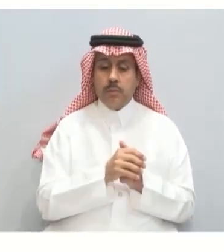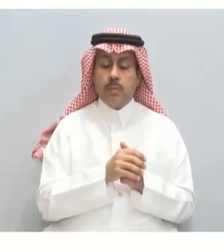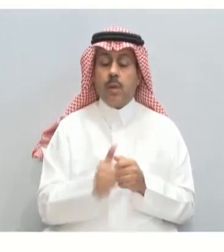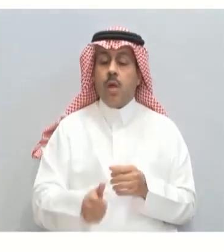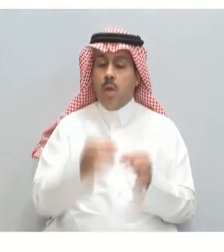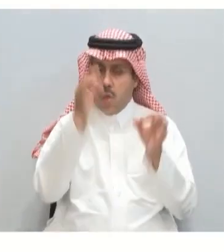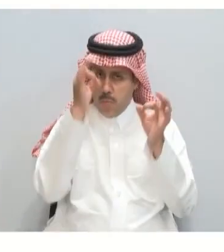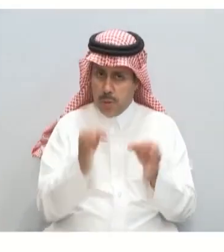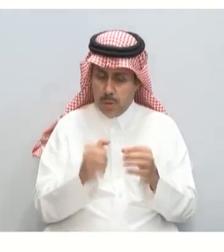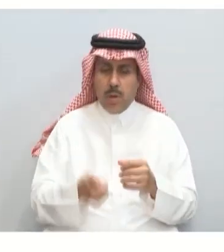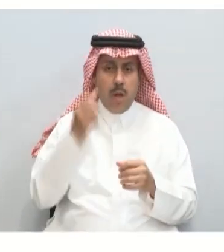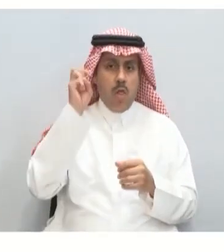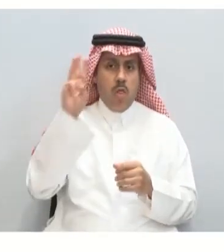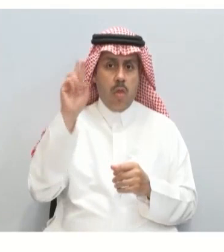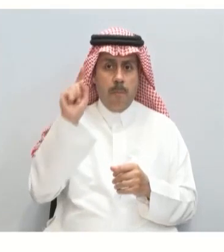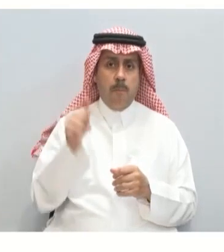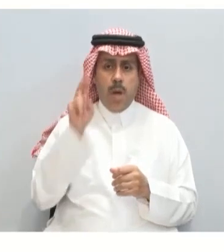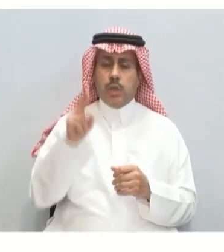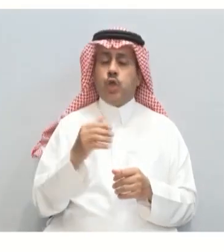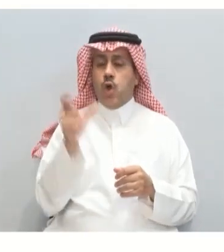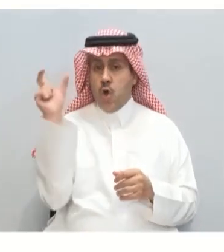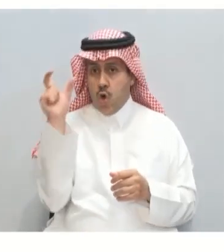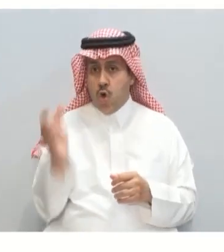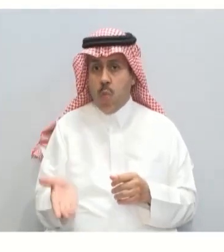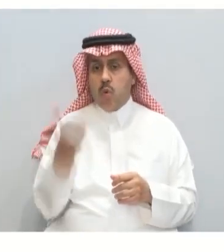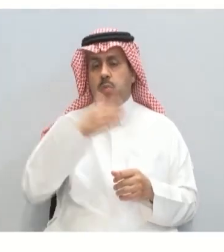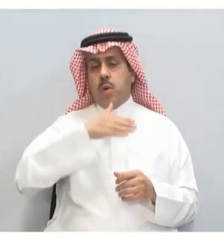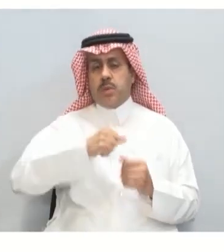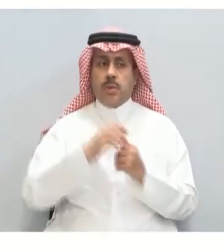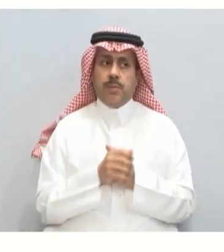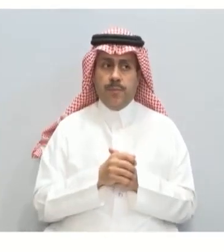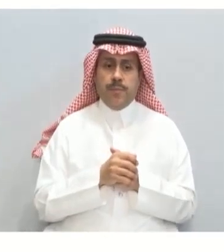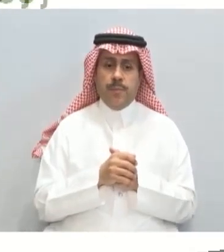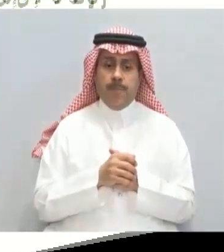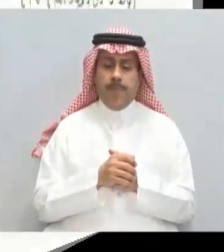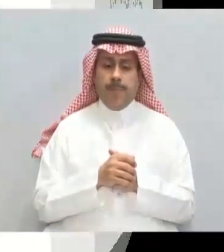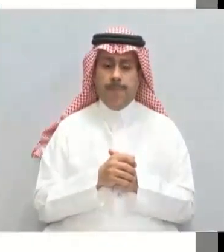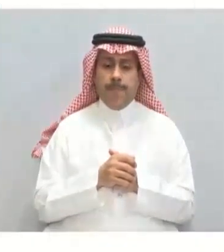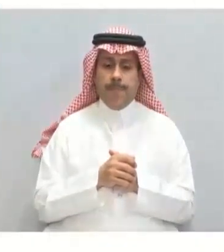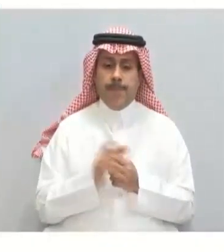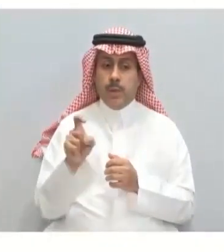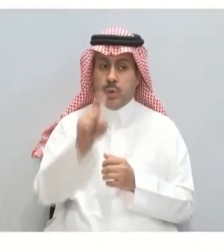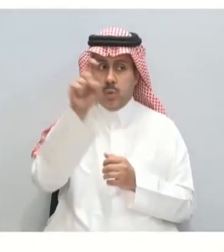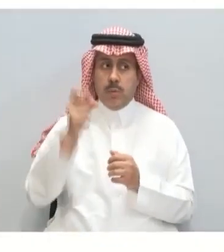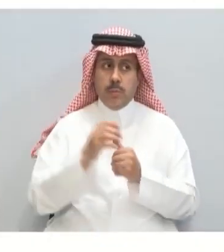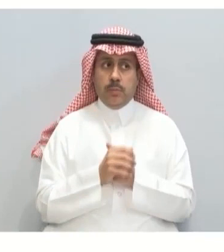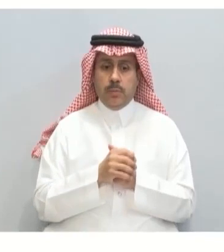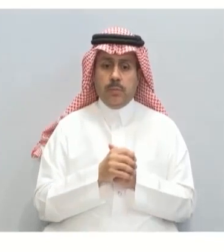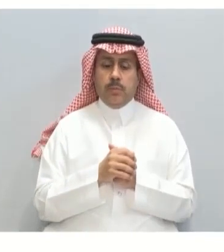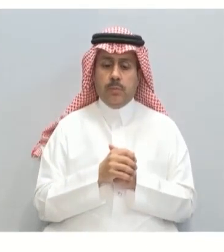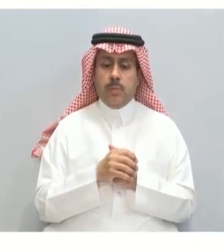نبوه محمد صلى الله عليه وسلم ناتي بعد هذا ايها الطلاب والطالبات لنقف على هذا السؤال